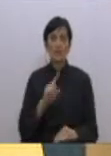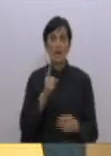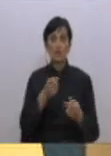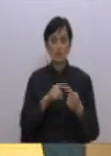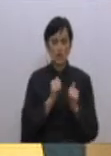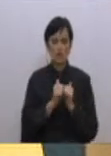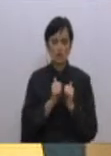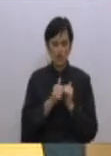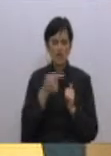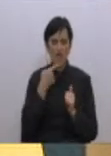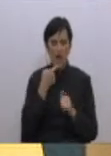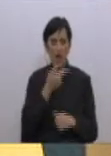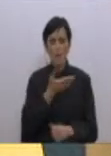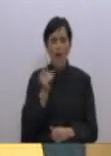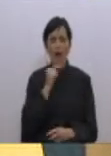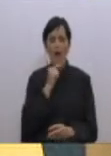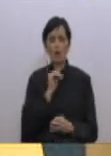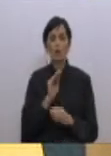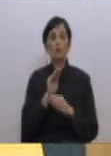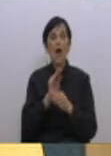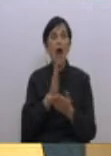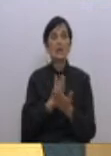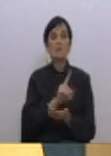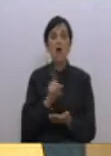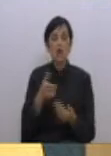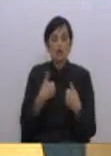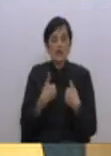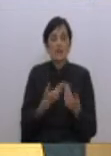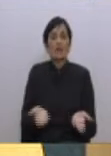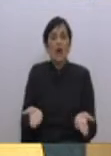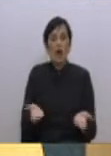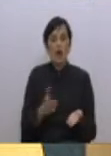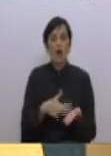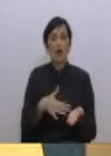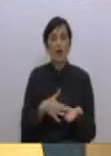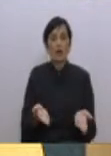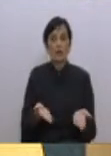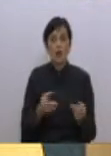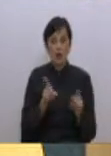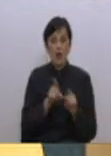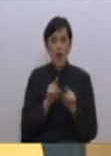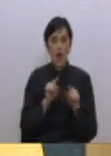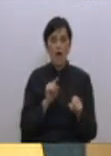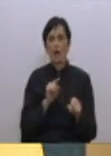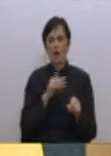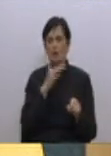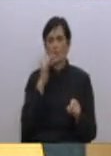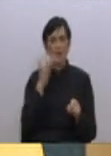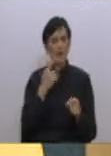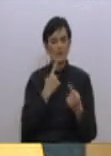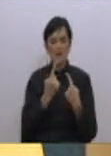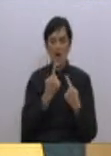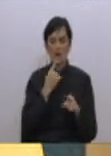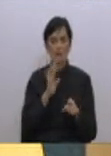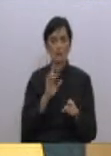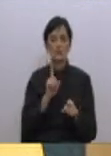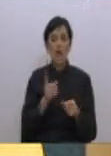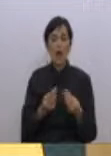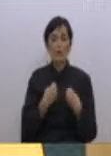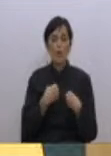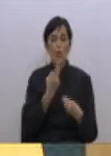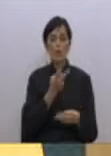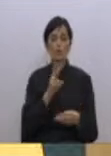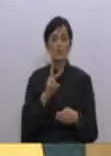ხშირად ამობენ ხოლმე, რომ აი ეკონომიკური ზრდა კი არის, მაგრამ ჩვენ რა? აქაც Persarul Saubre, Ramokso,